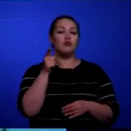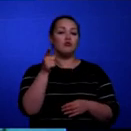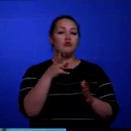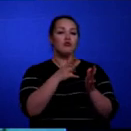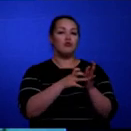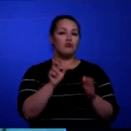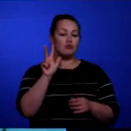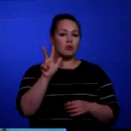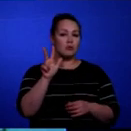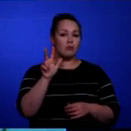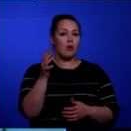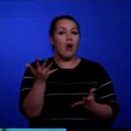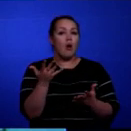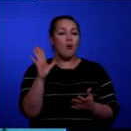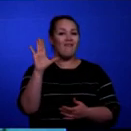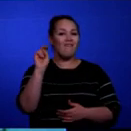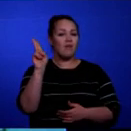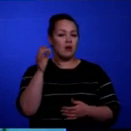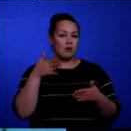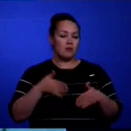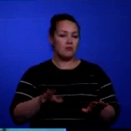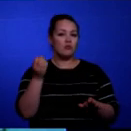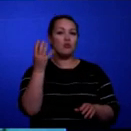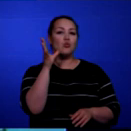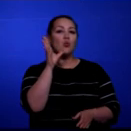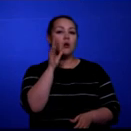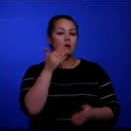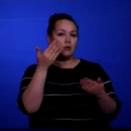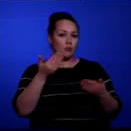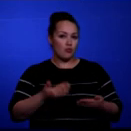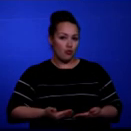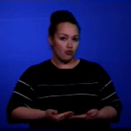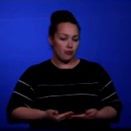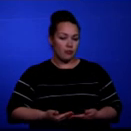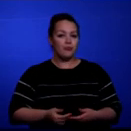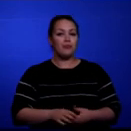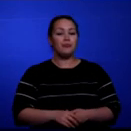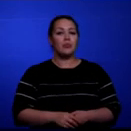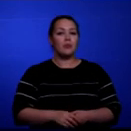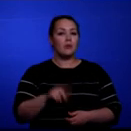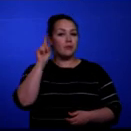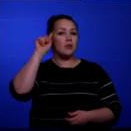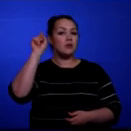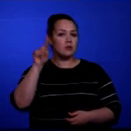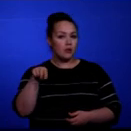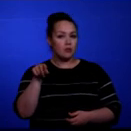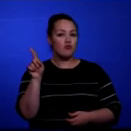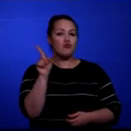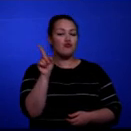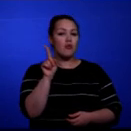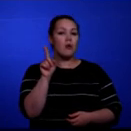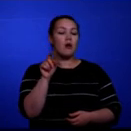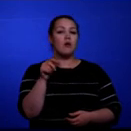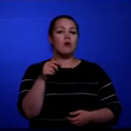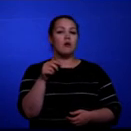каком веке родился муки мей и сколько лет он прожил мы знаем ребят чтобы узнать возраст